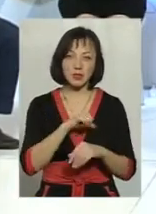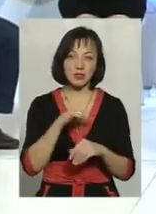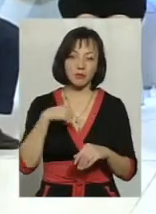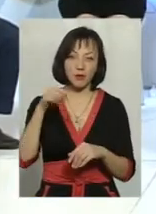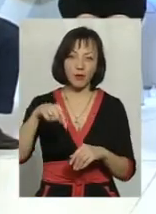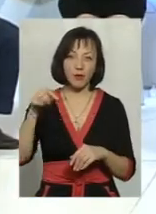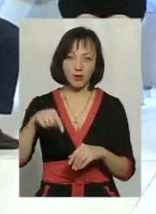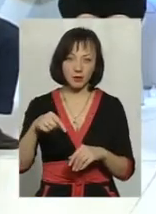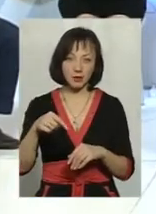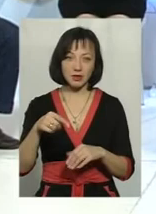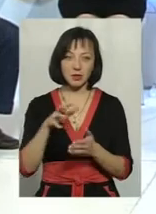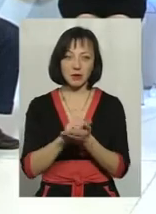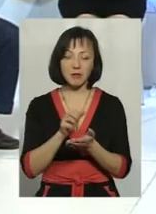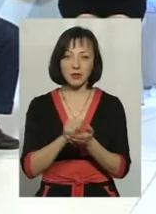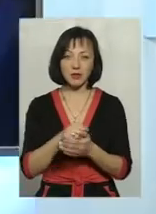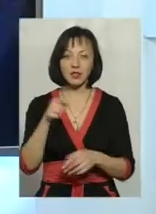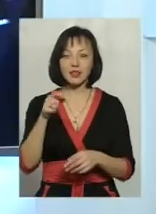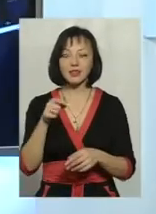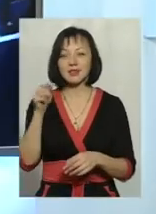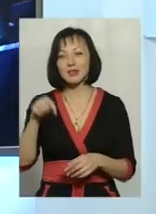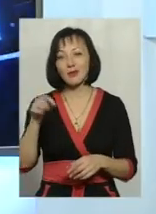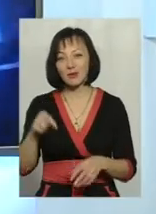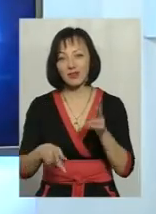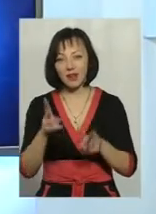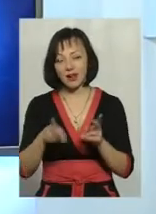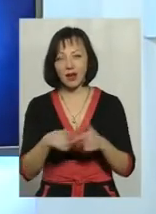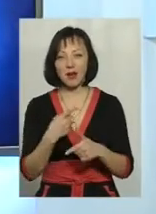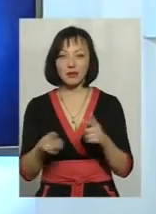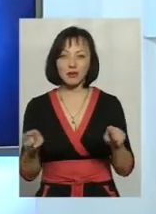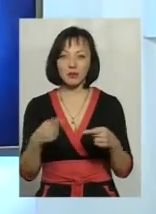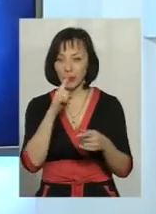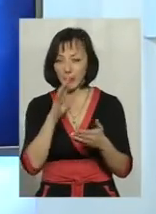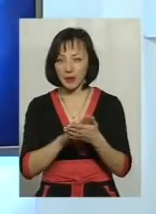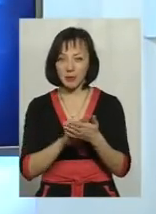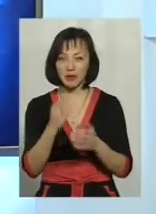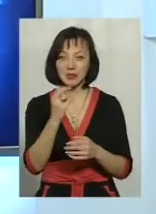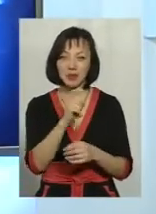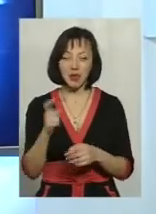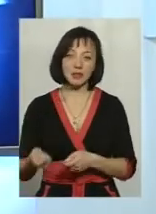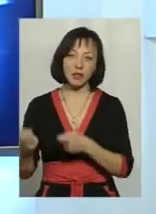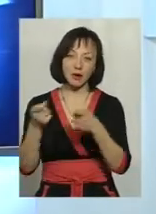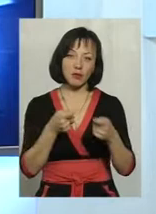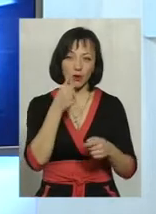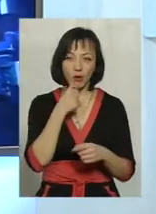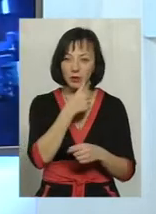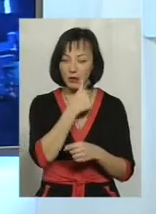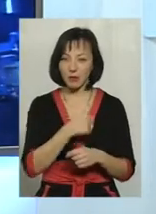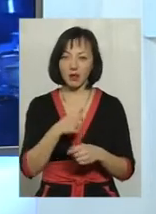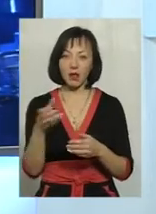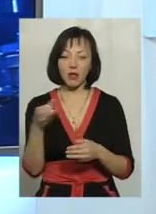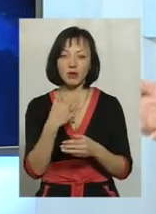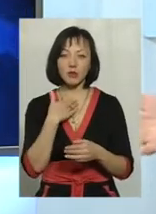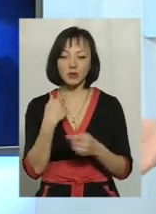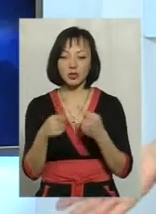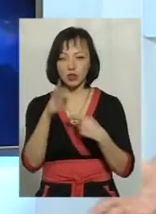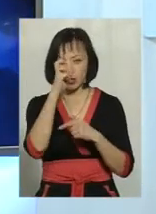самогонку, яка займається самогоноварінням, або дійсно створювати далі підпільні цехи чи завозити контрабандою алкогольні напої з